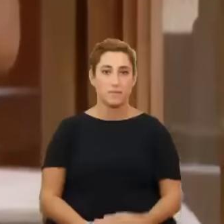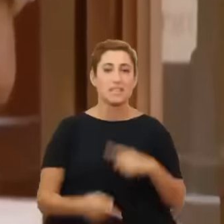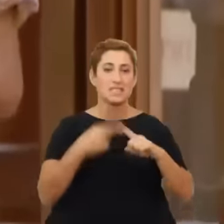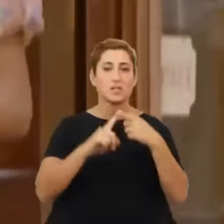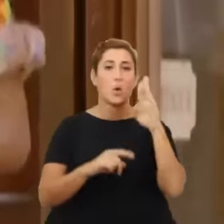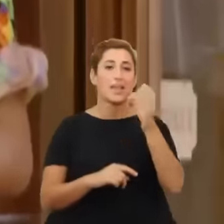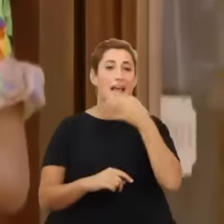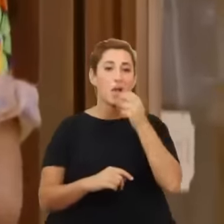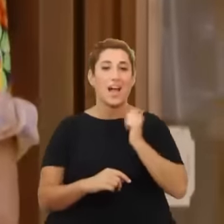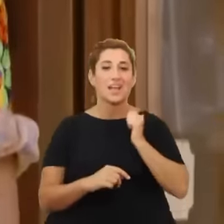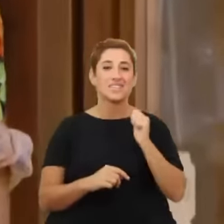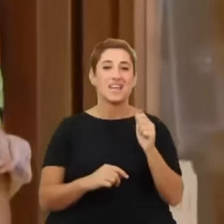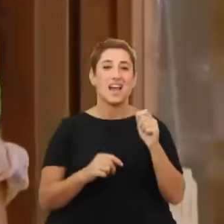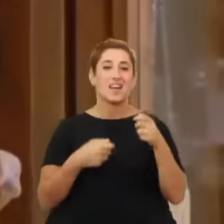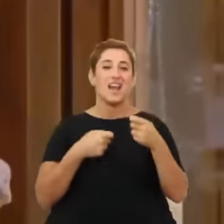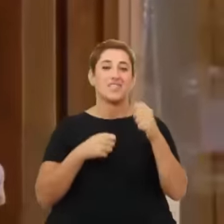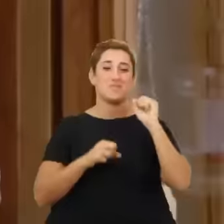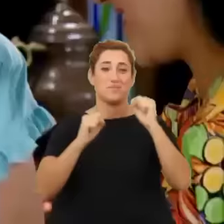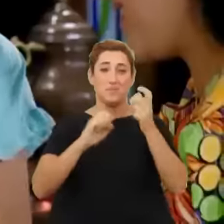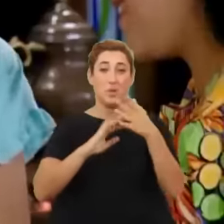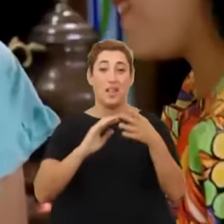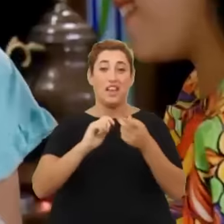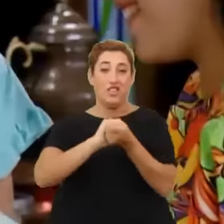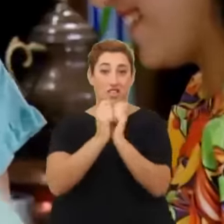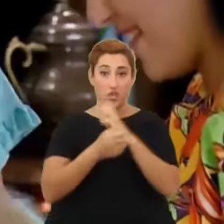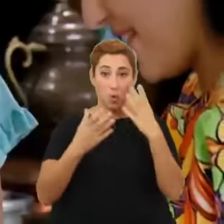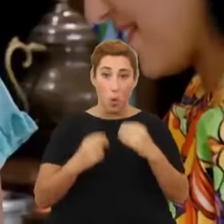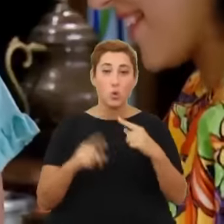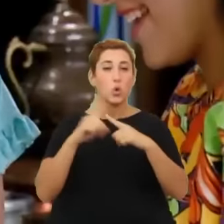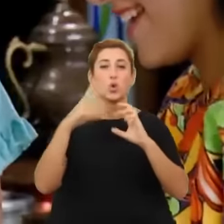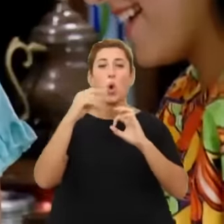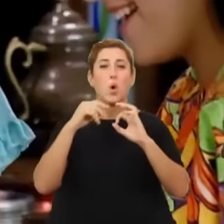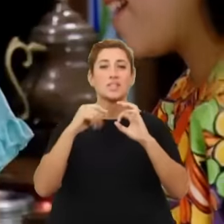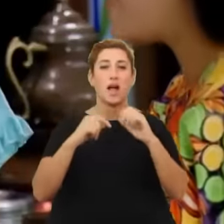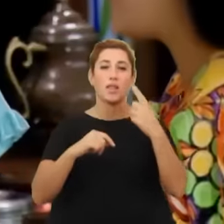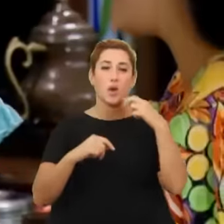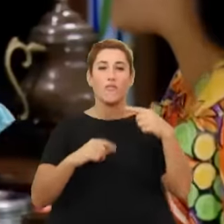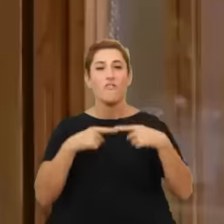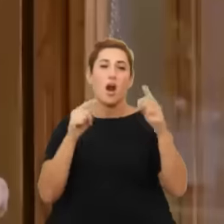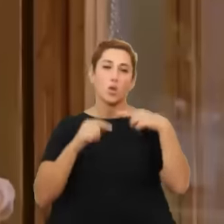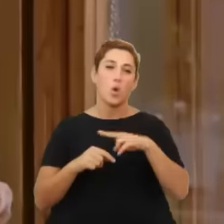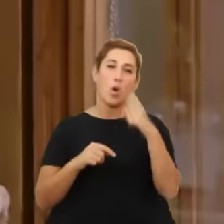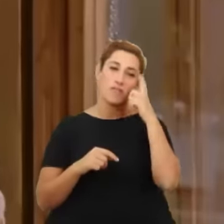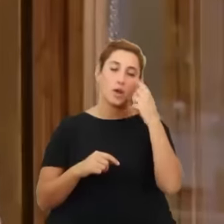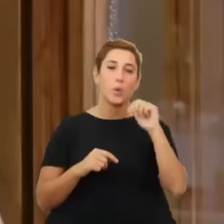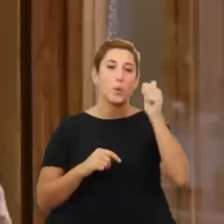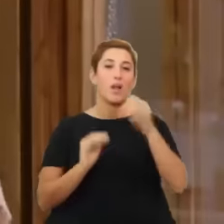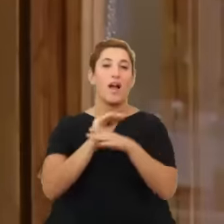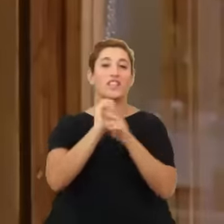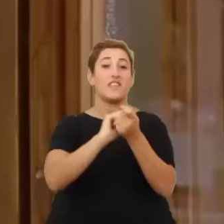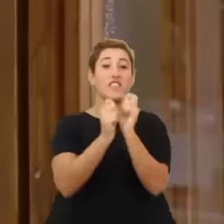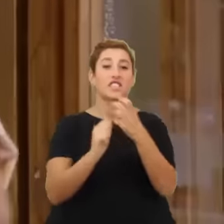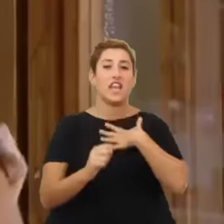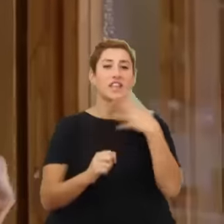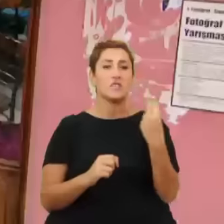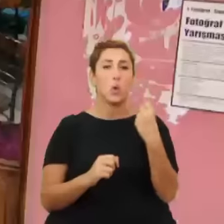Siyaset 12 Eylül askeri ihtilaliyle tamamen kabuk değiştirmiş, Turgut Özal ve izlediği farklı politikalarla günlük hayattaki değişim